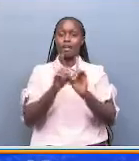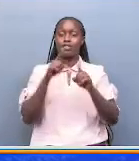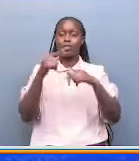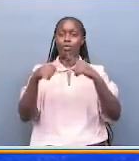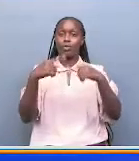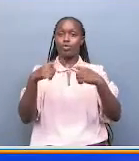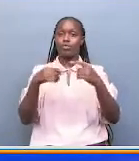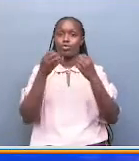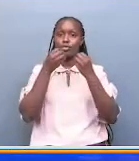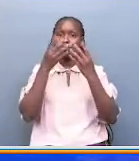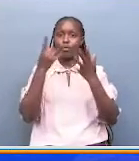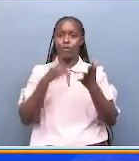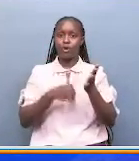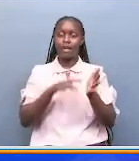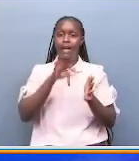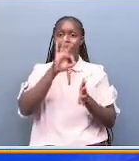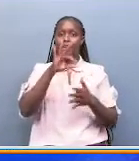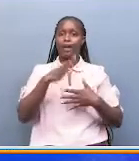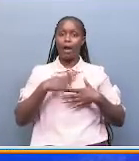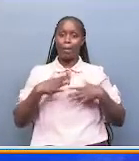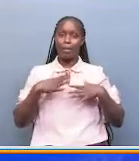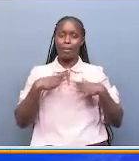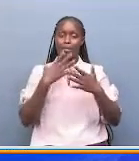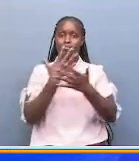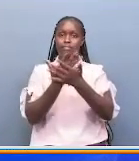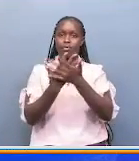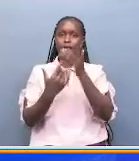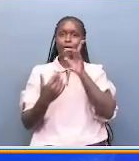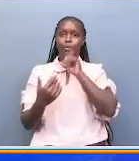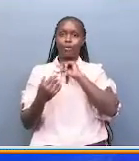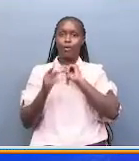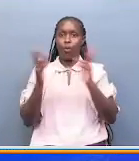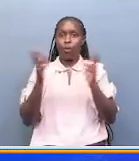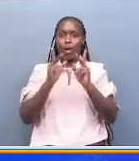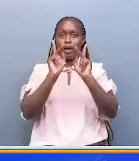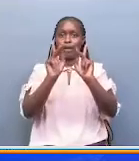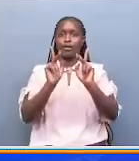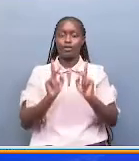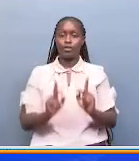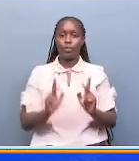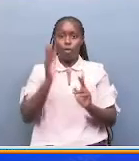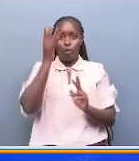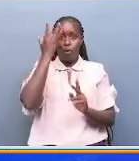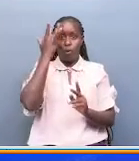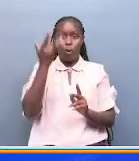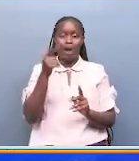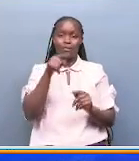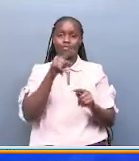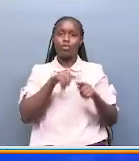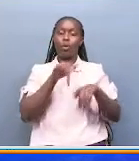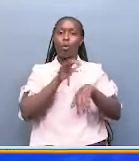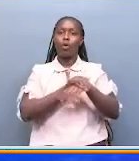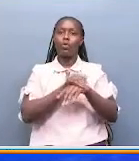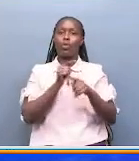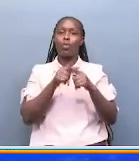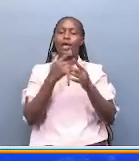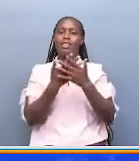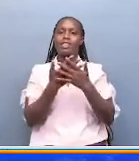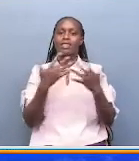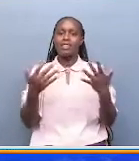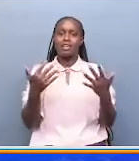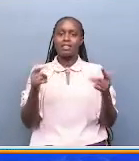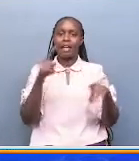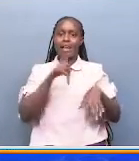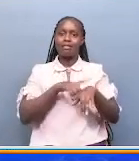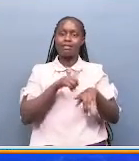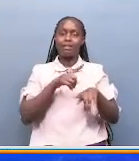kufahamisha watu watatu wanazuiliwa na maafisa wa polisi mjini Kisumu baada ya kukamatwa na vifaa butu wakati wa zoezi